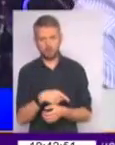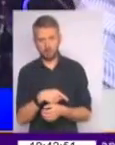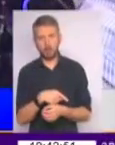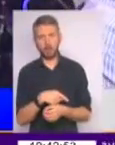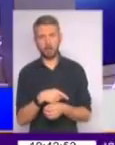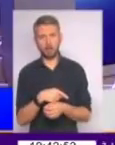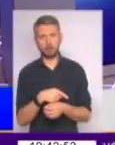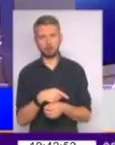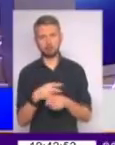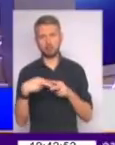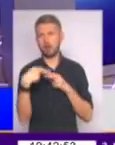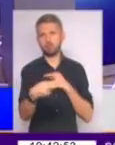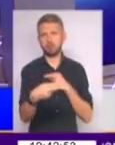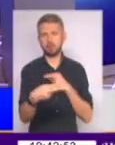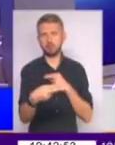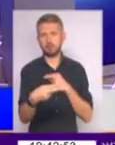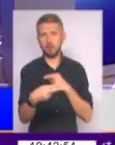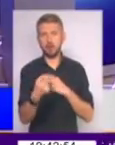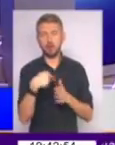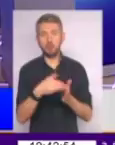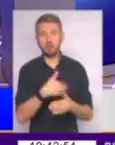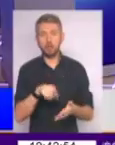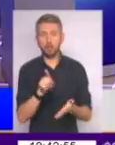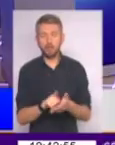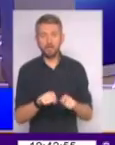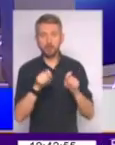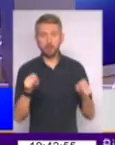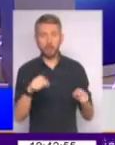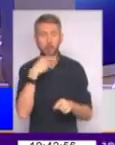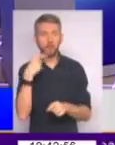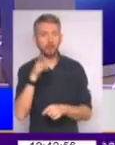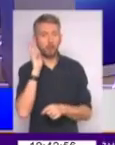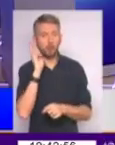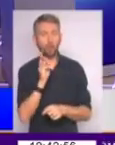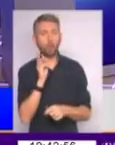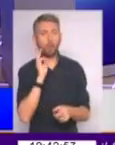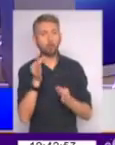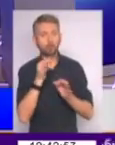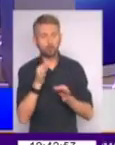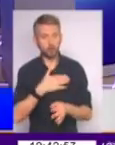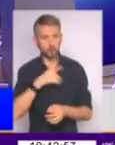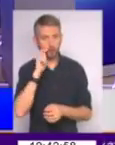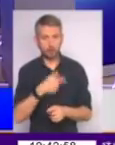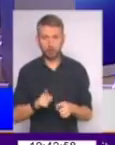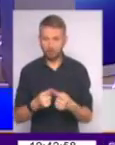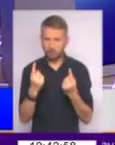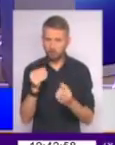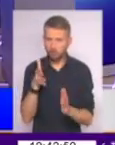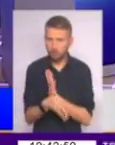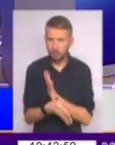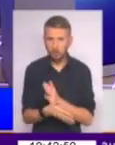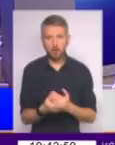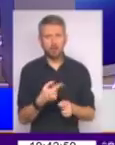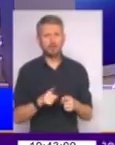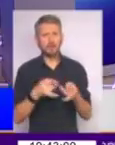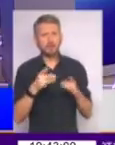візи зі свого боку. Значить, ми повинні відкривати консульства російські на нашій Україні. Вони відкривають. Це великі витрати, ви маєте. Це не просто великі витрати,